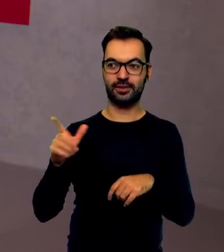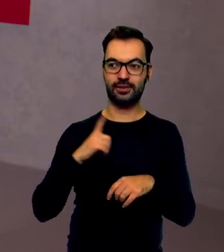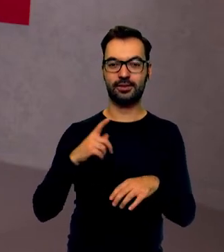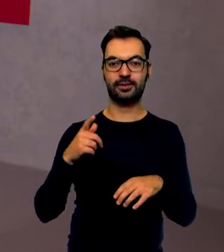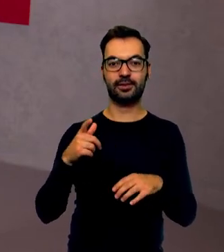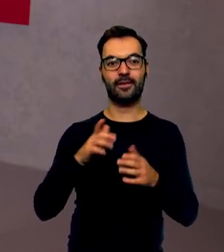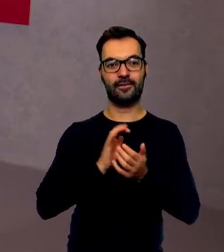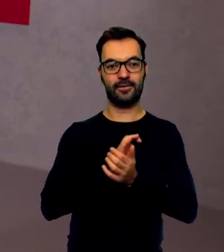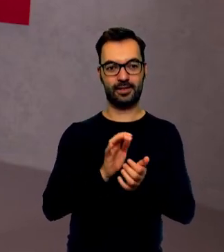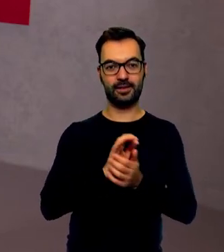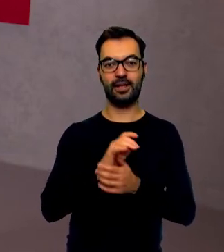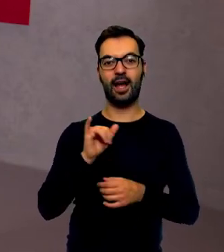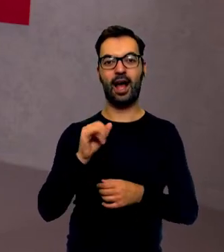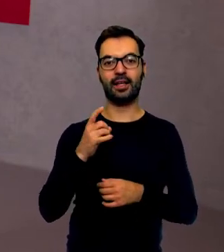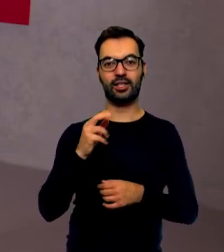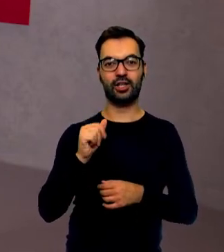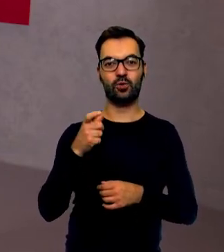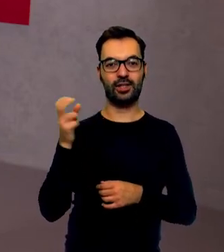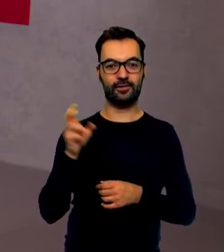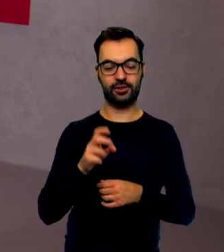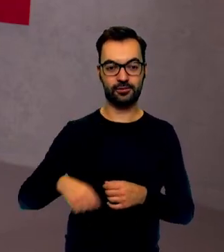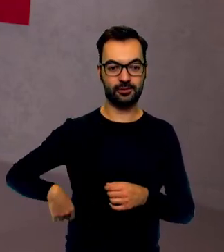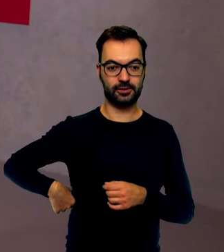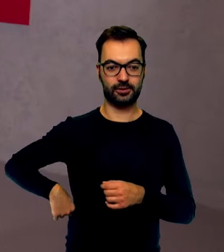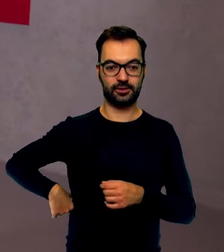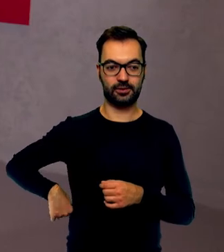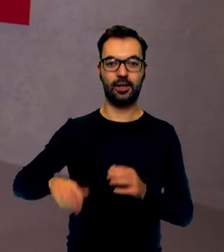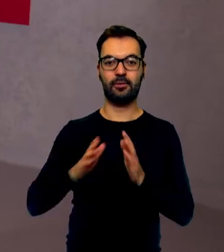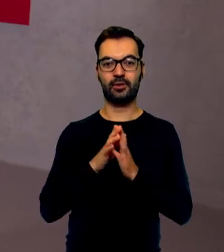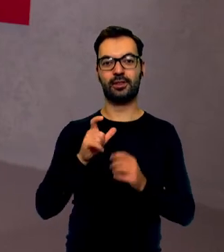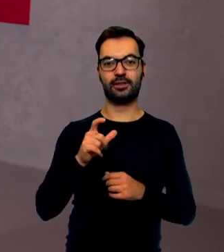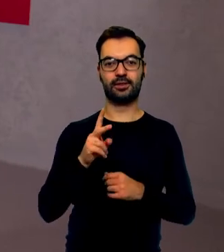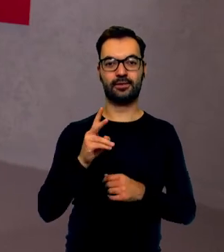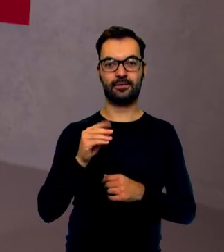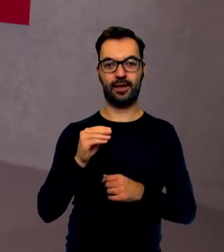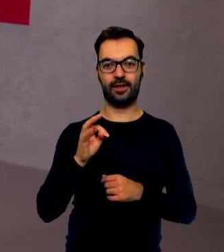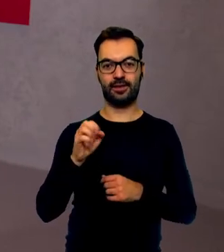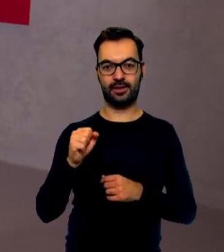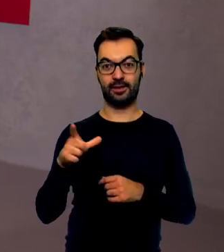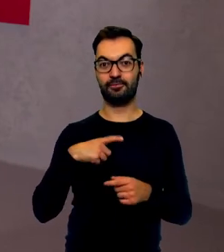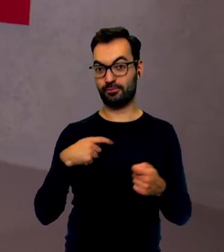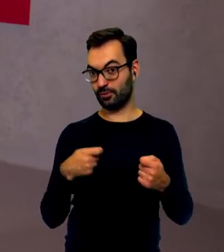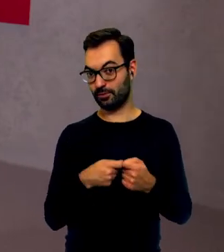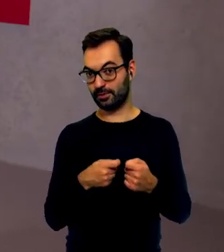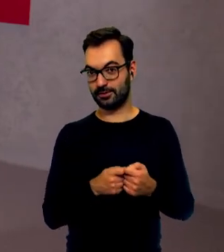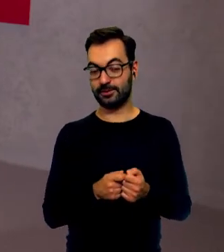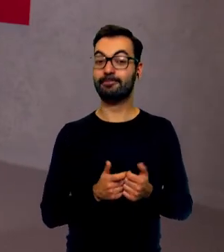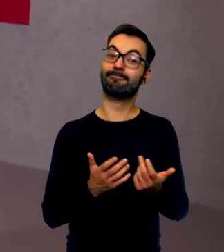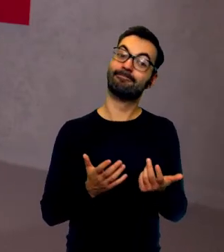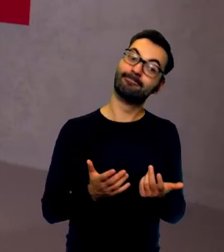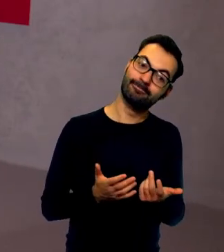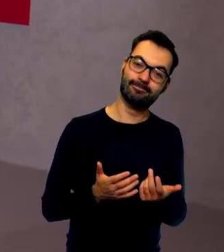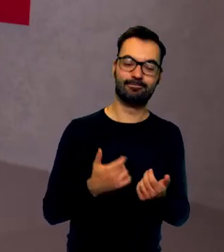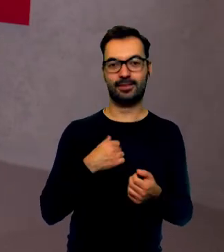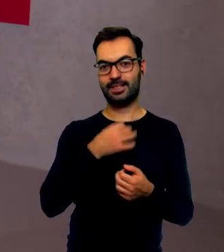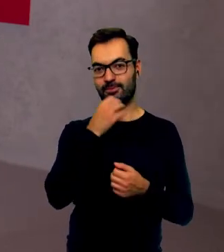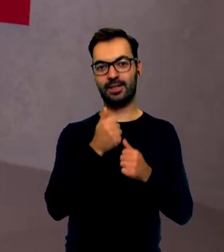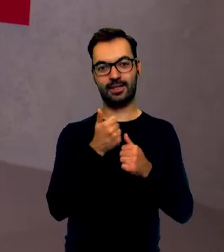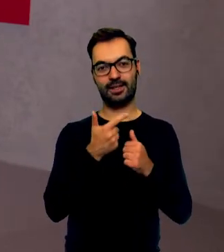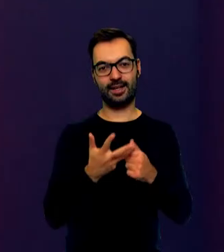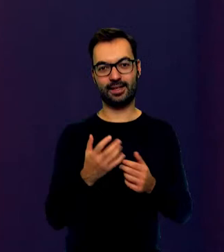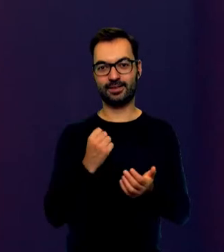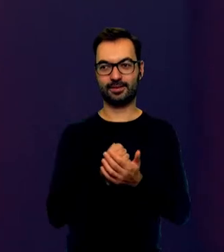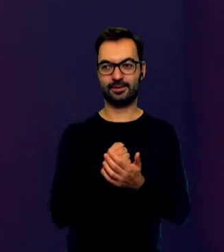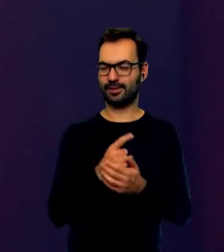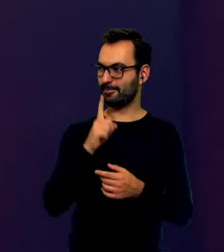tak powiem, wydawniczej, tak. Agnieszki Jucewicz. I poprosiłam Cwetę, czy ona będzie ze mną współpracować. I zapytałam ją o kilka spraw